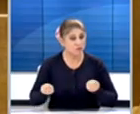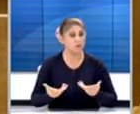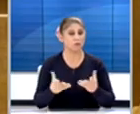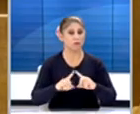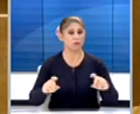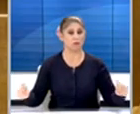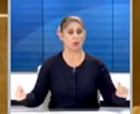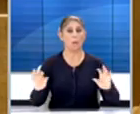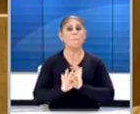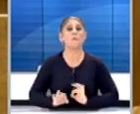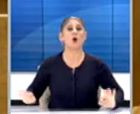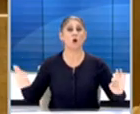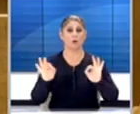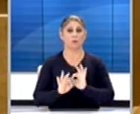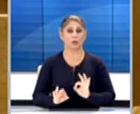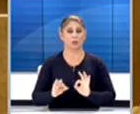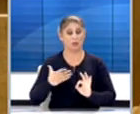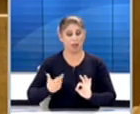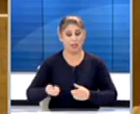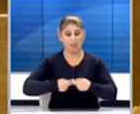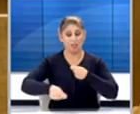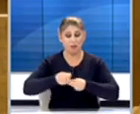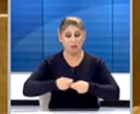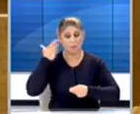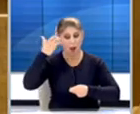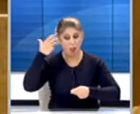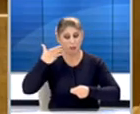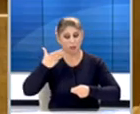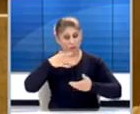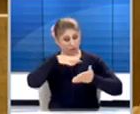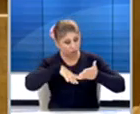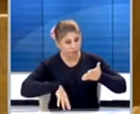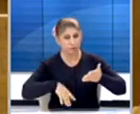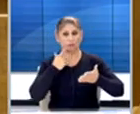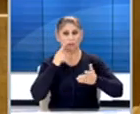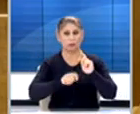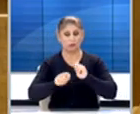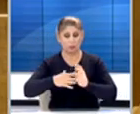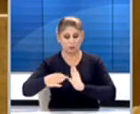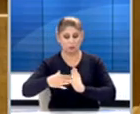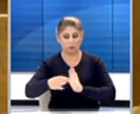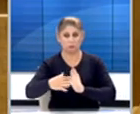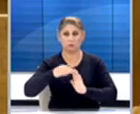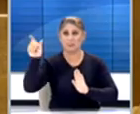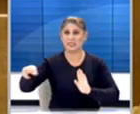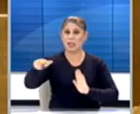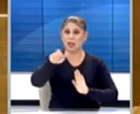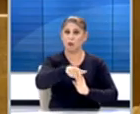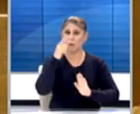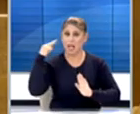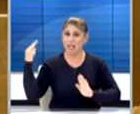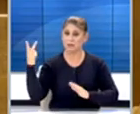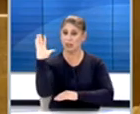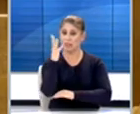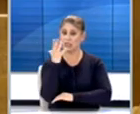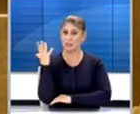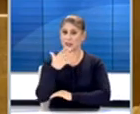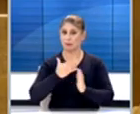εφαρμοστούν δασικές διαχειριστικές μελέτες και αντιπυρικά σχέδια, να δημιουργηθούν στελεχωμένες έξυπνες δασικές υπηρεσίες, να